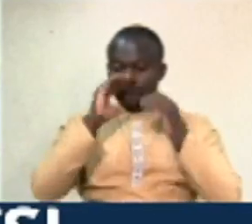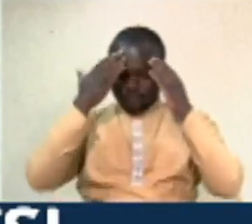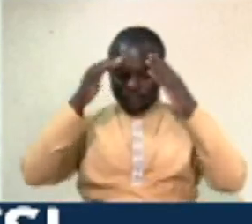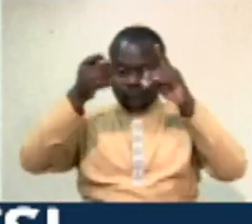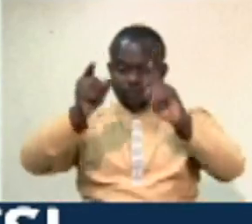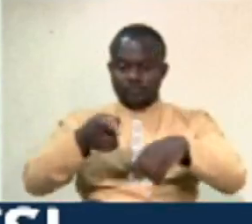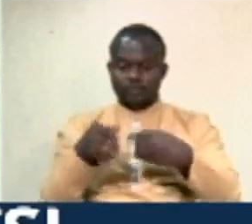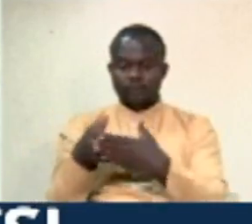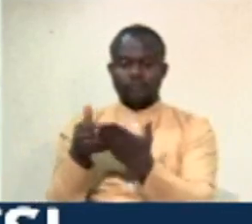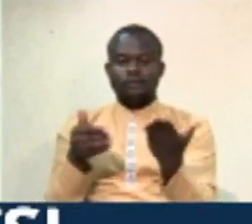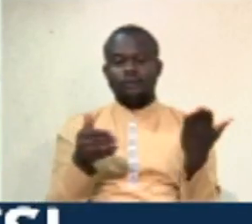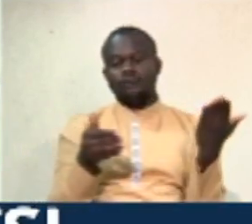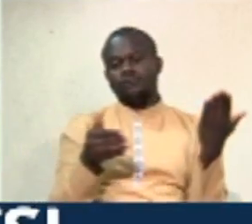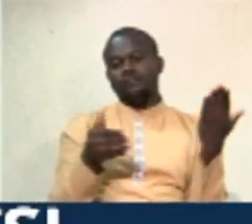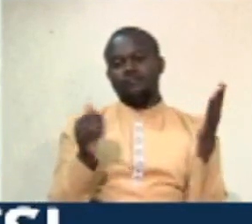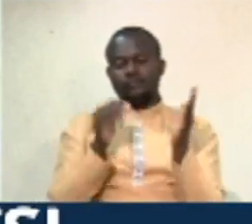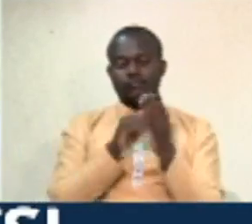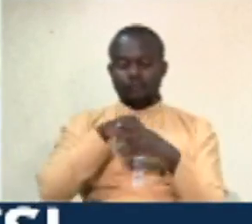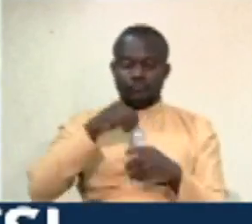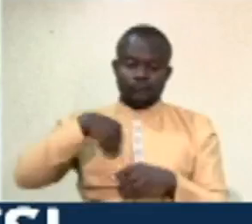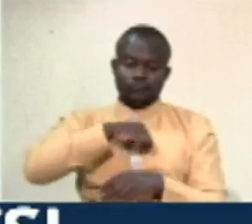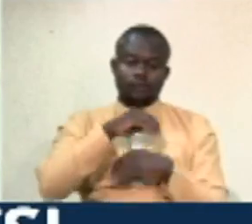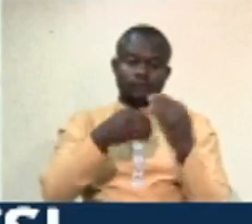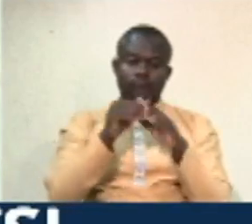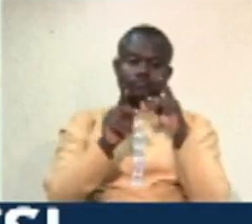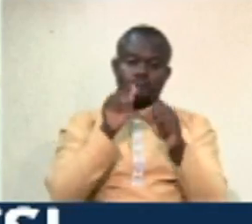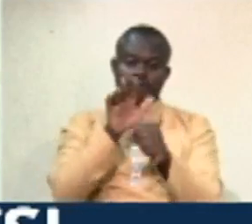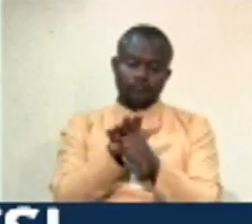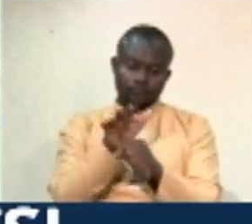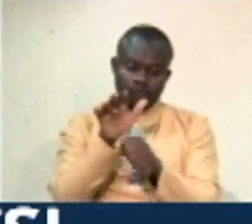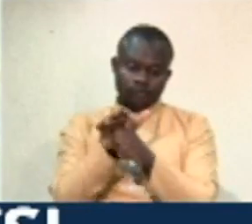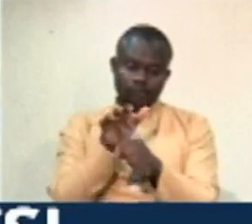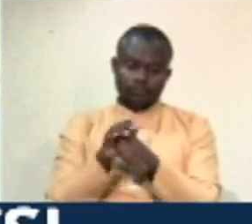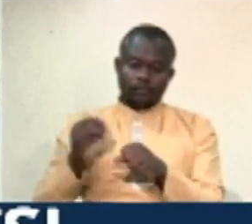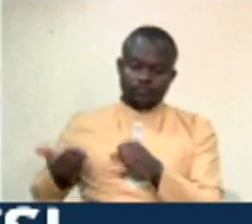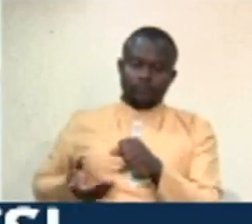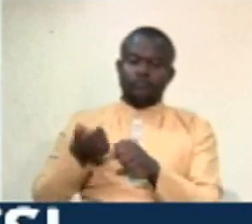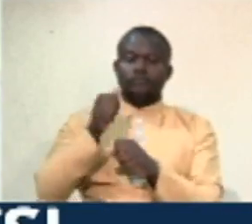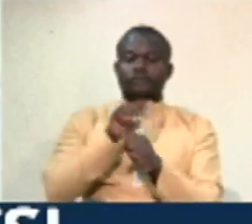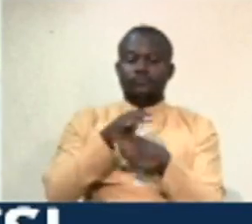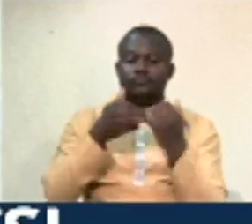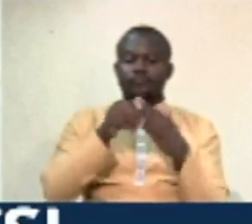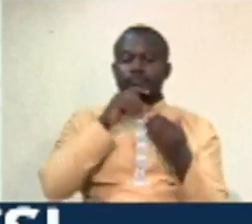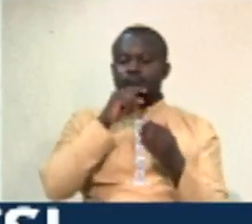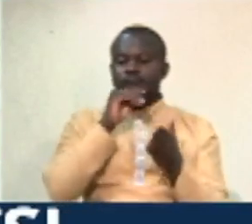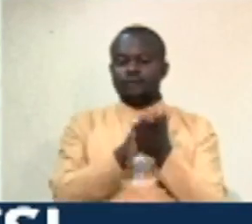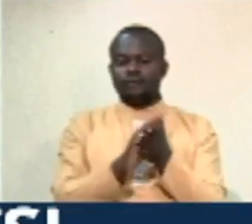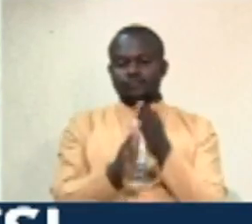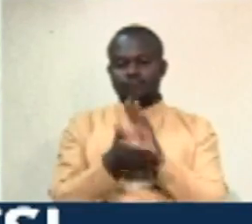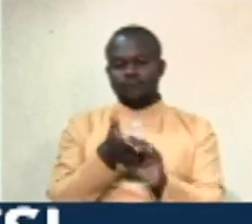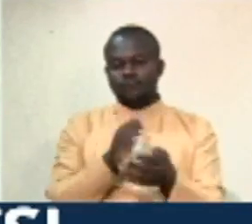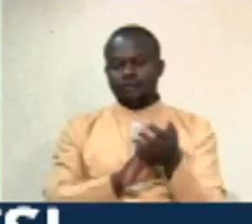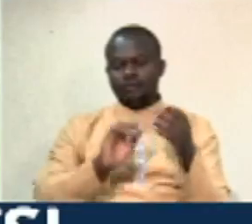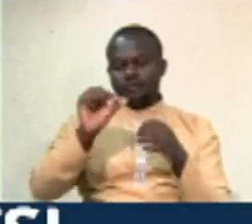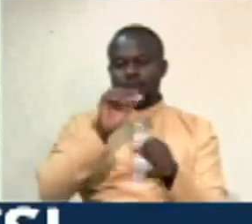tuzagerayo, kandi muri twebwe uko twari benshi abadamu nibo bari benshi, abagabo bari bashize twari